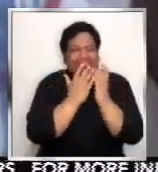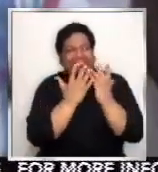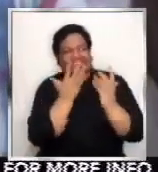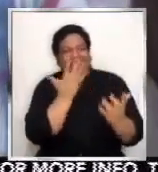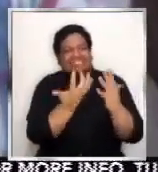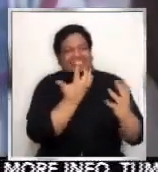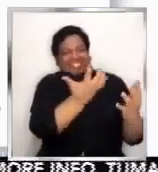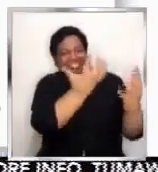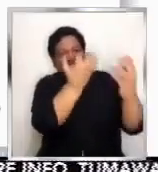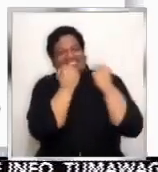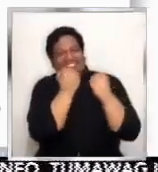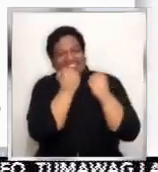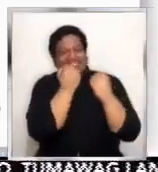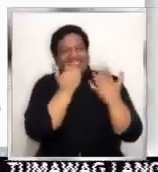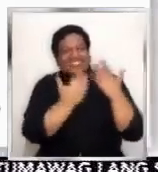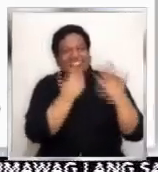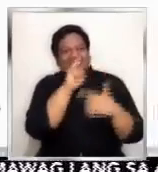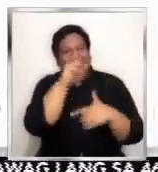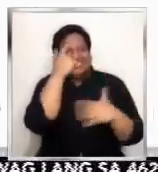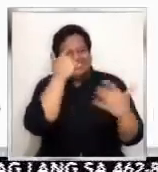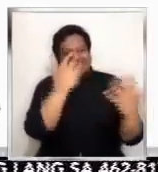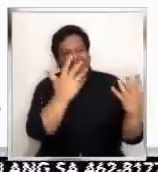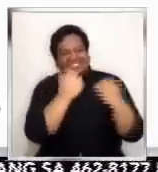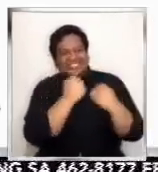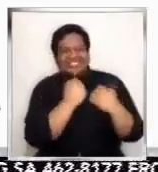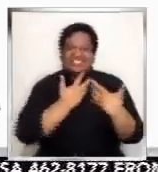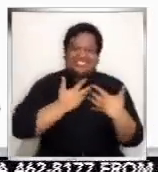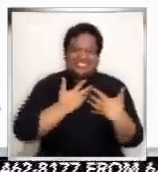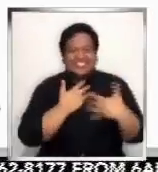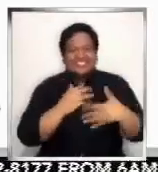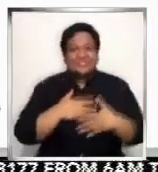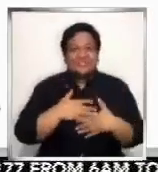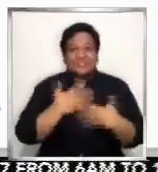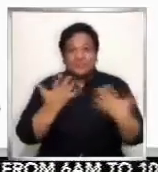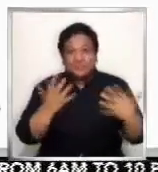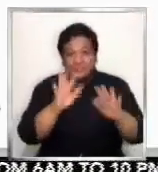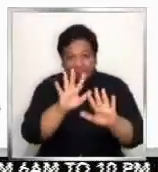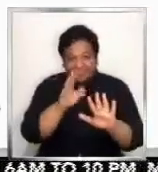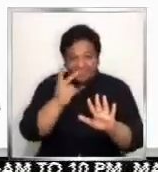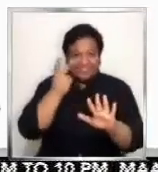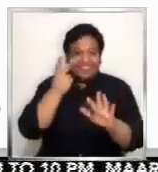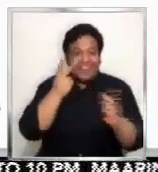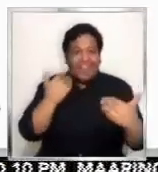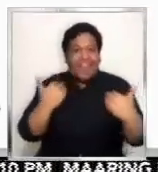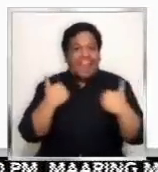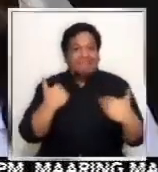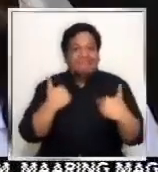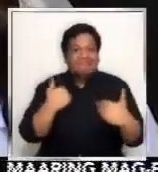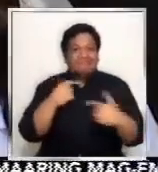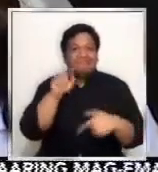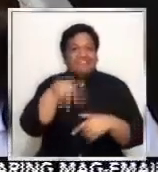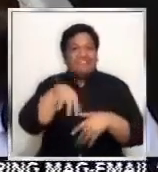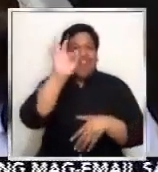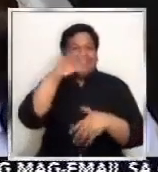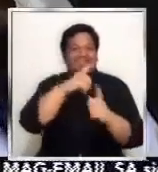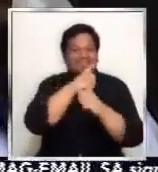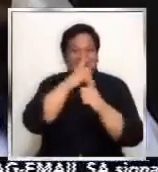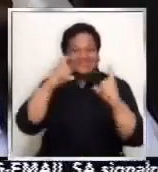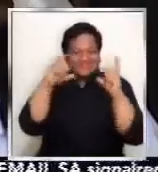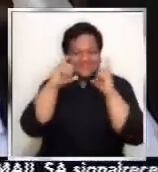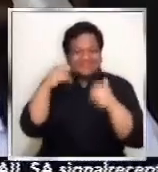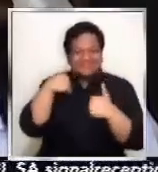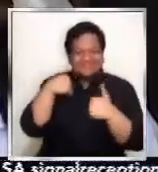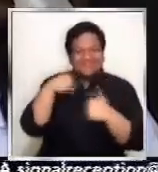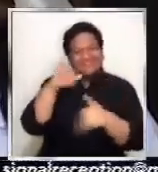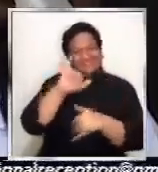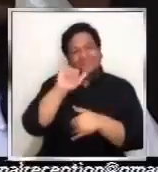ng authorities. Mukhang you spoke too soon, GMC. Eh, may nakamask ka din naman pala. Eh, teka nga,